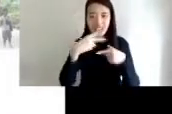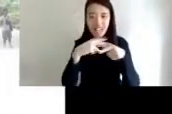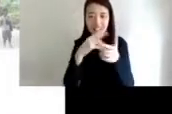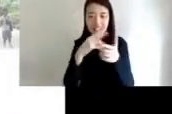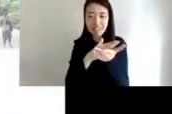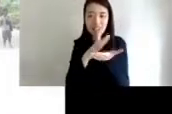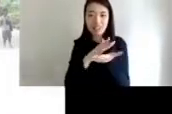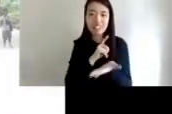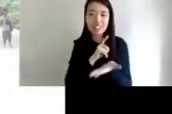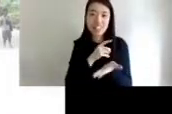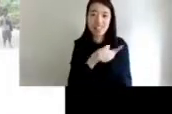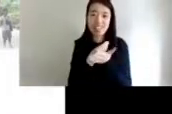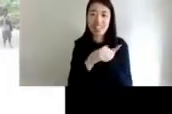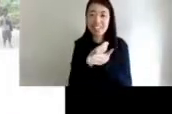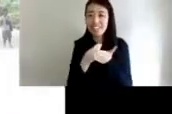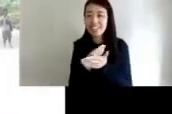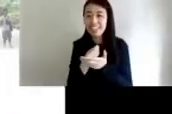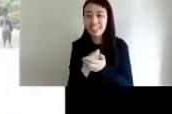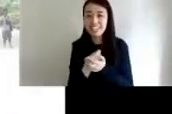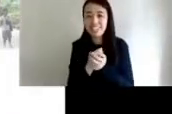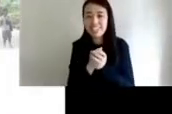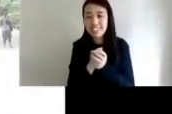冇啊？可以